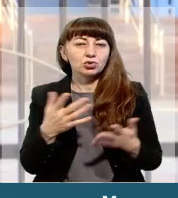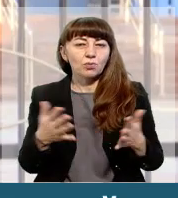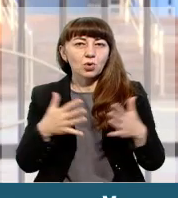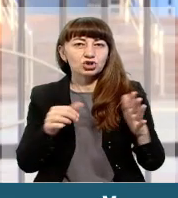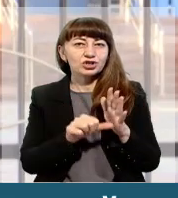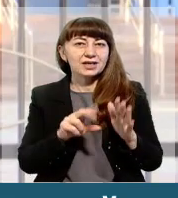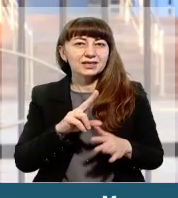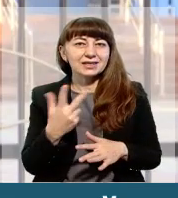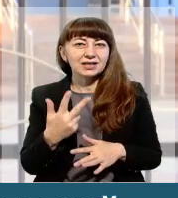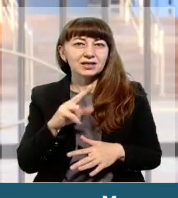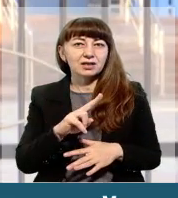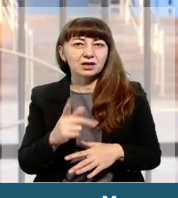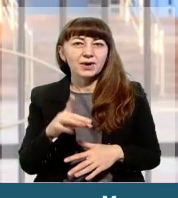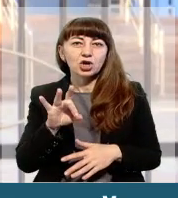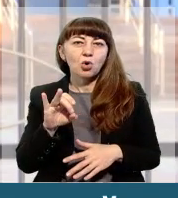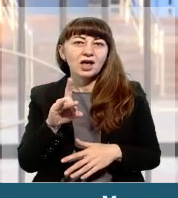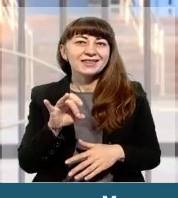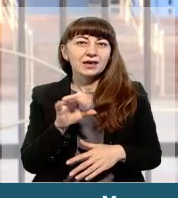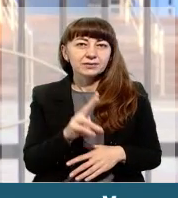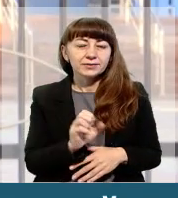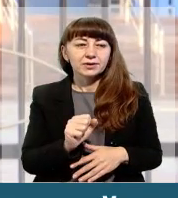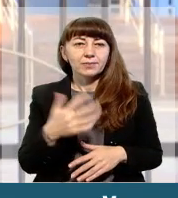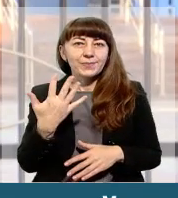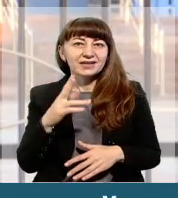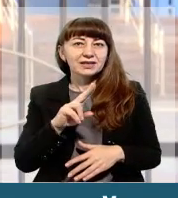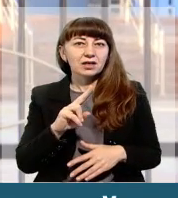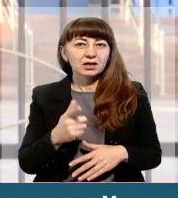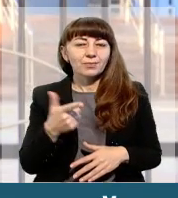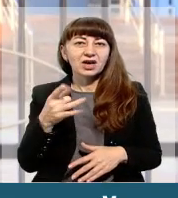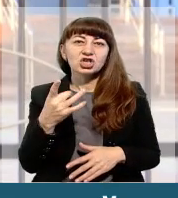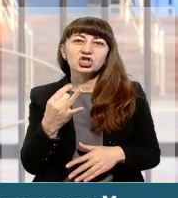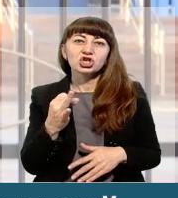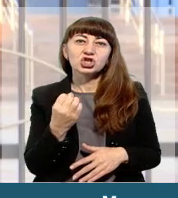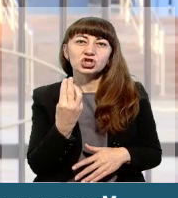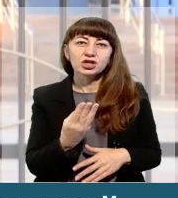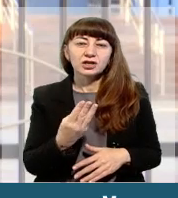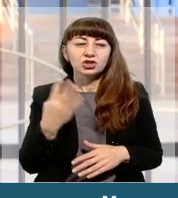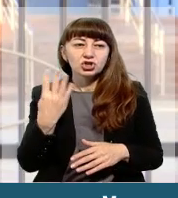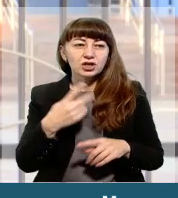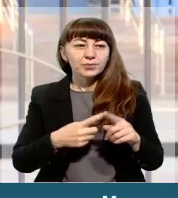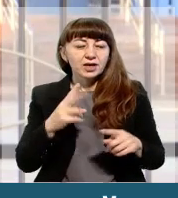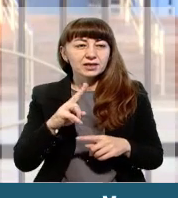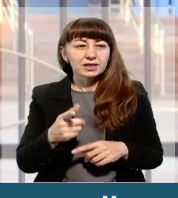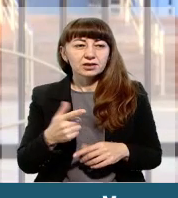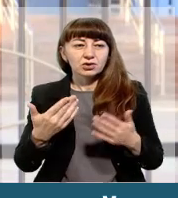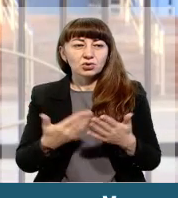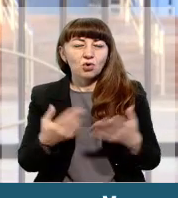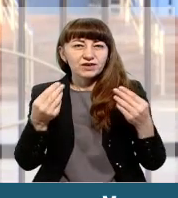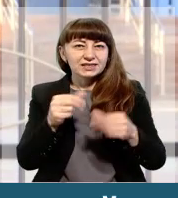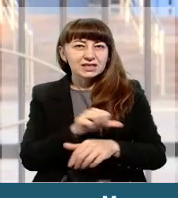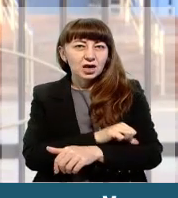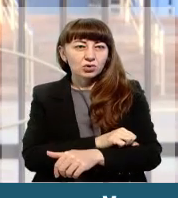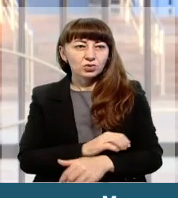более 63 килограмм марихуаны, около 5 килограмм гашиша и 4,5 килограмма – это новые